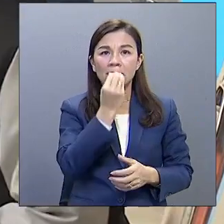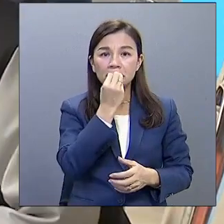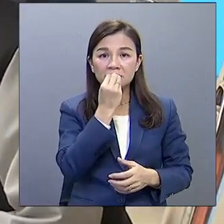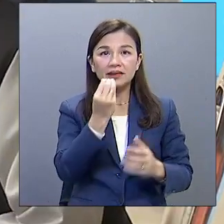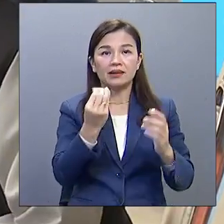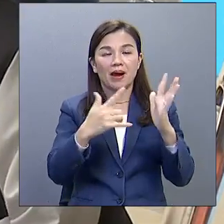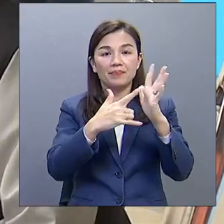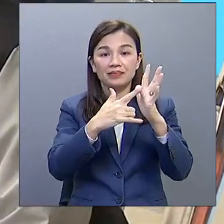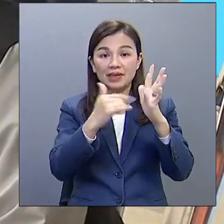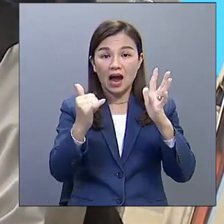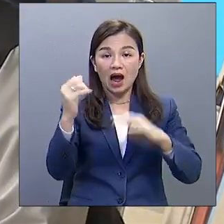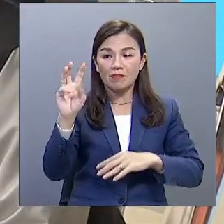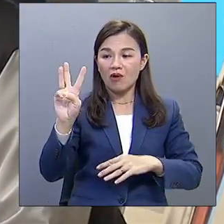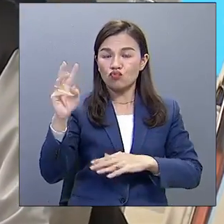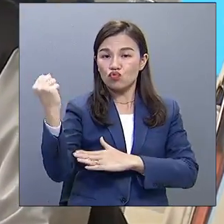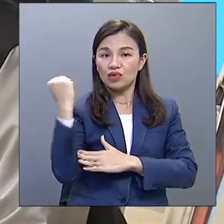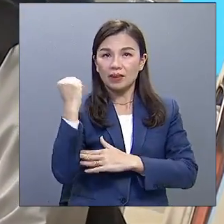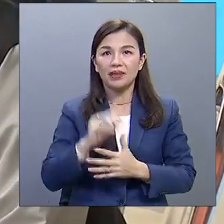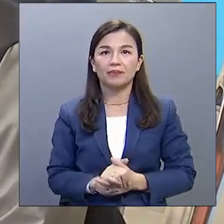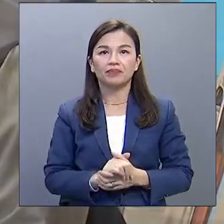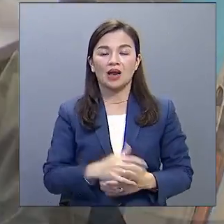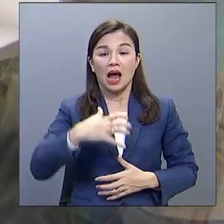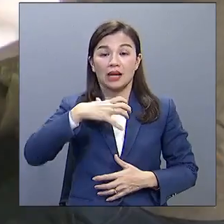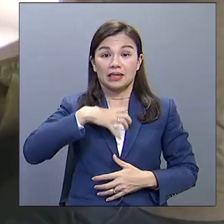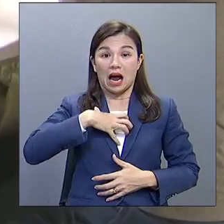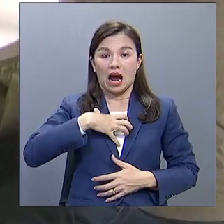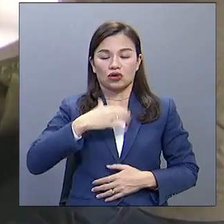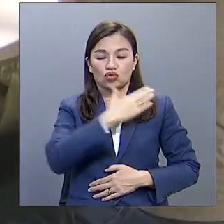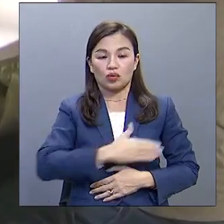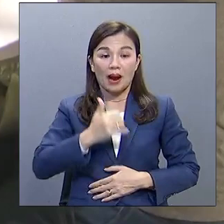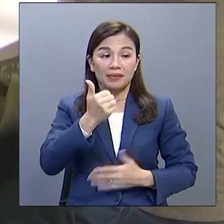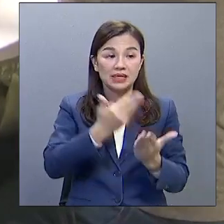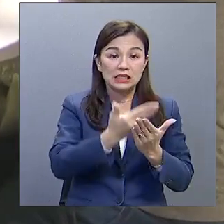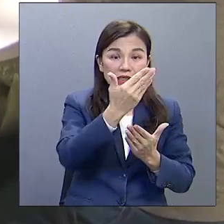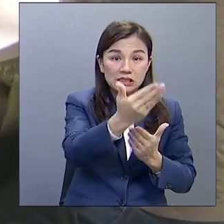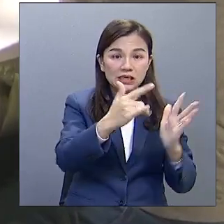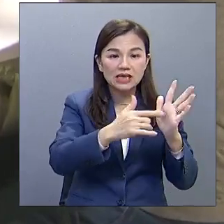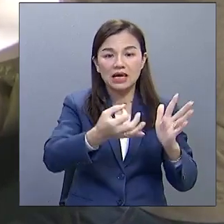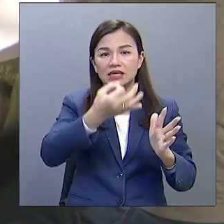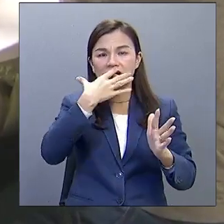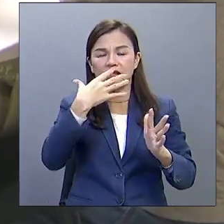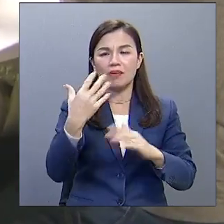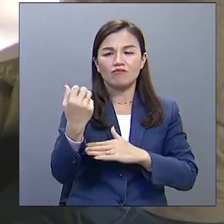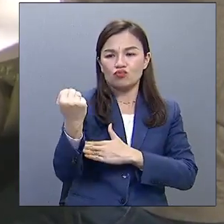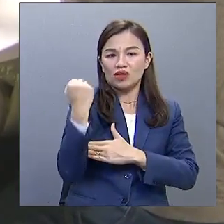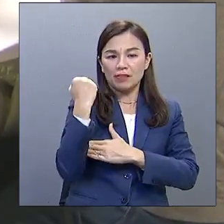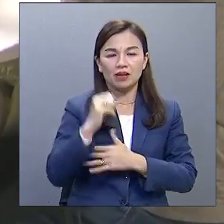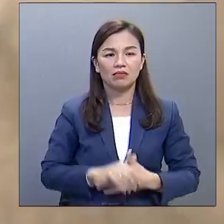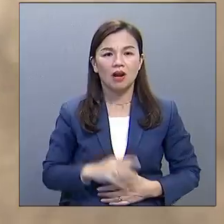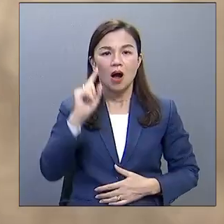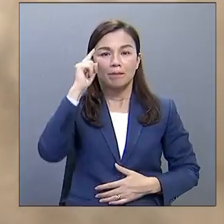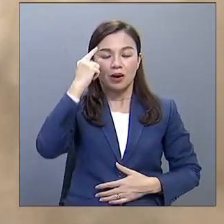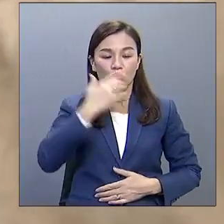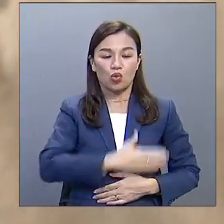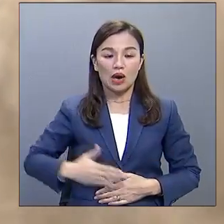การตรวจเลือดจะบอกได้นะคะบางคนก็อยากสุขภาพดีก็ซื้อวิตามินมาเยอะมากนะคะแต่จริงๆโดยที่ไม่รู้ว่าเราขาดอะไรงั้นหมออยาก